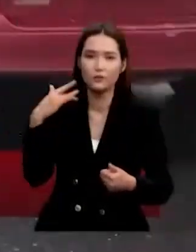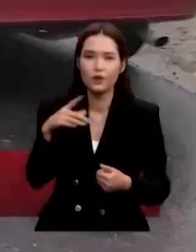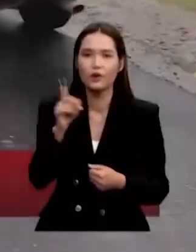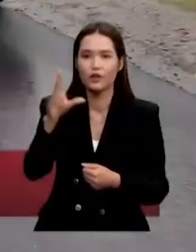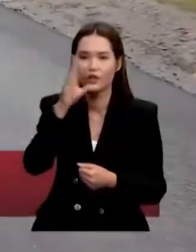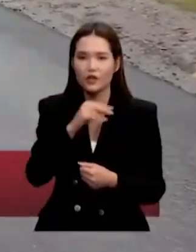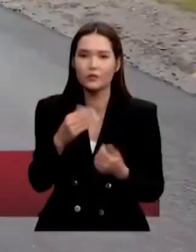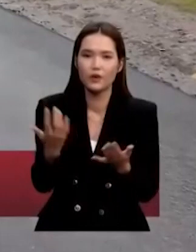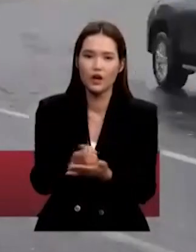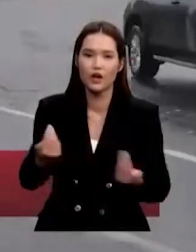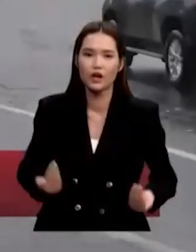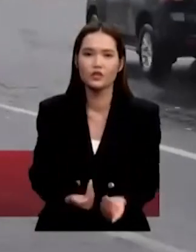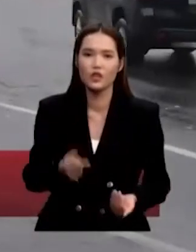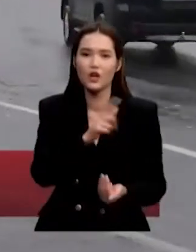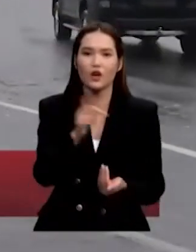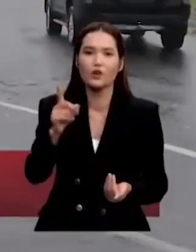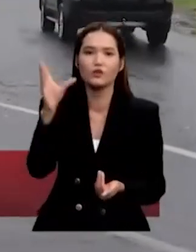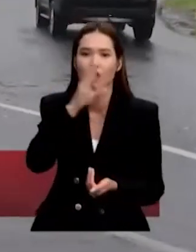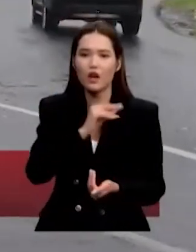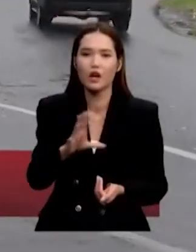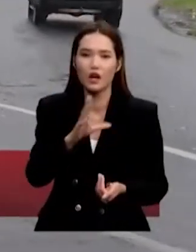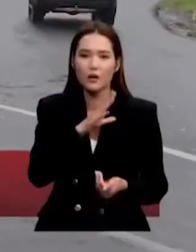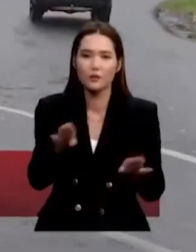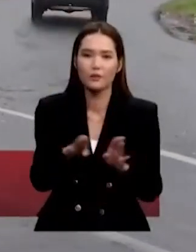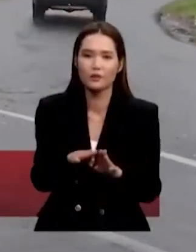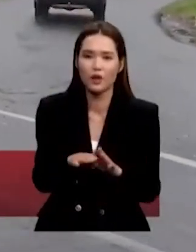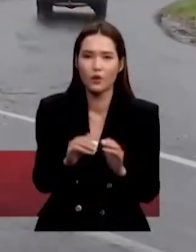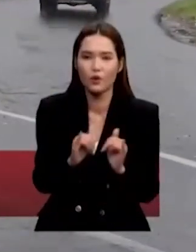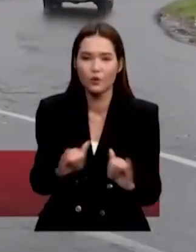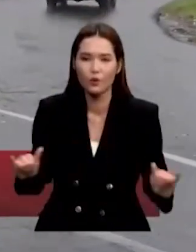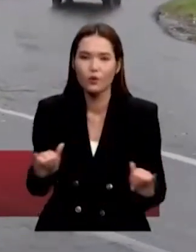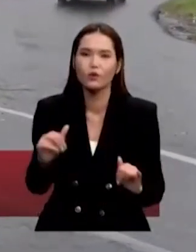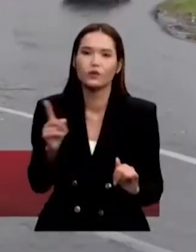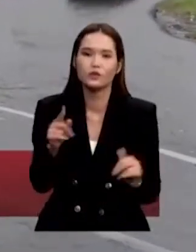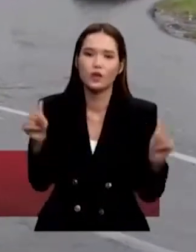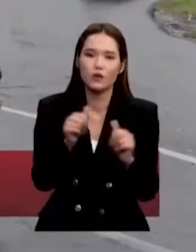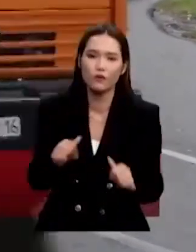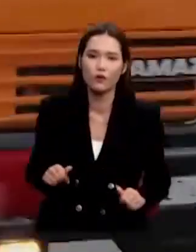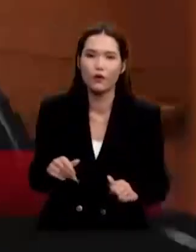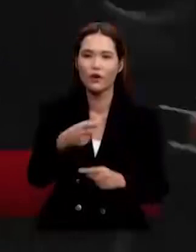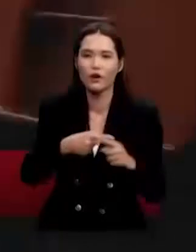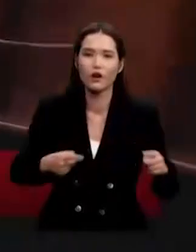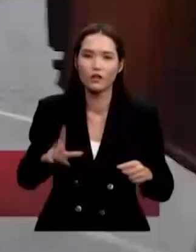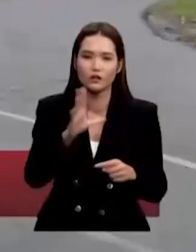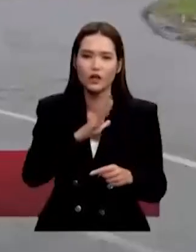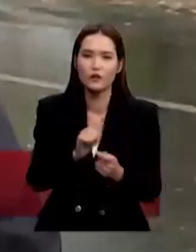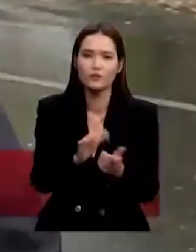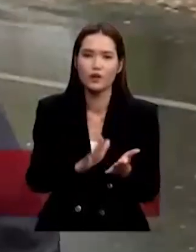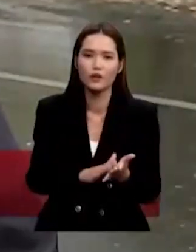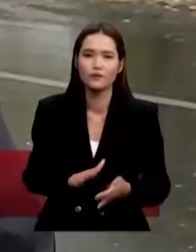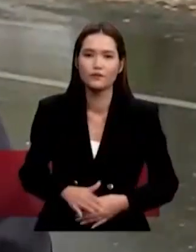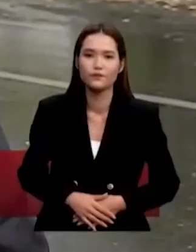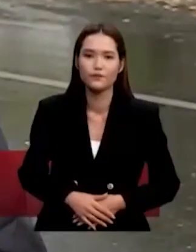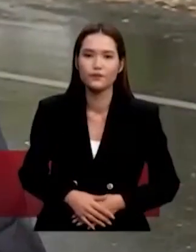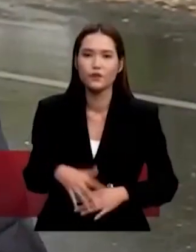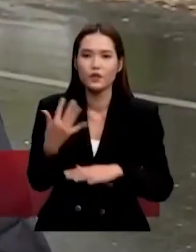уже радует жителей. Все бы ничего, но такая щедрость и скорость работ подрядчика до подведения итогов конкурса настораживает.